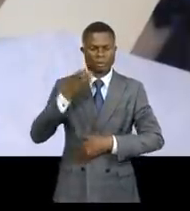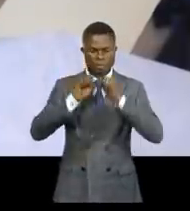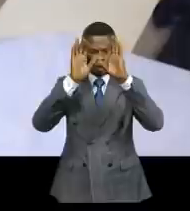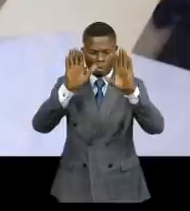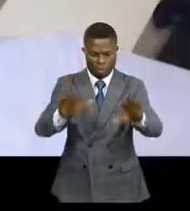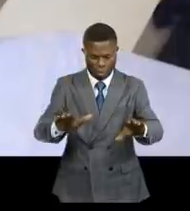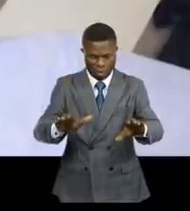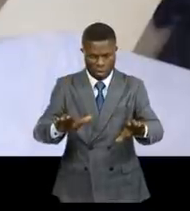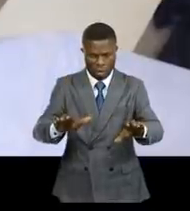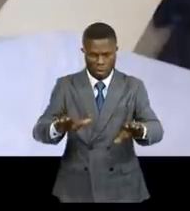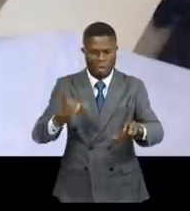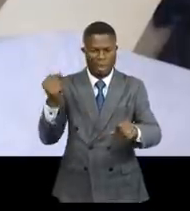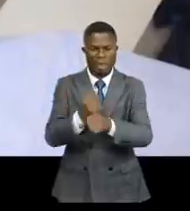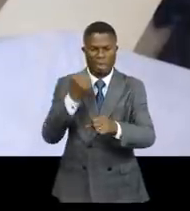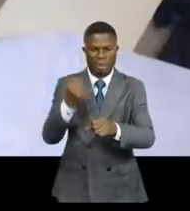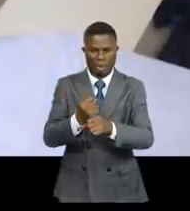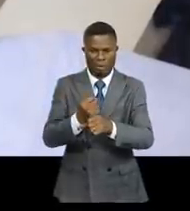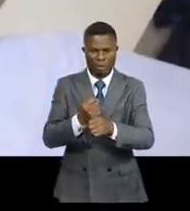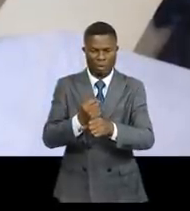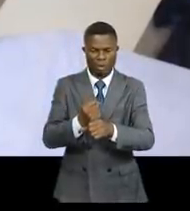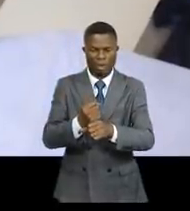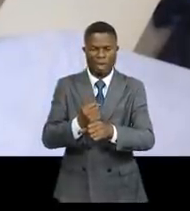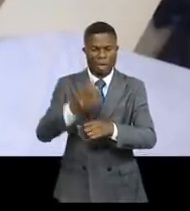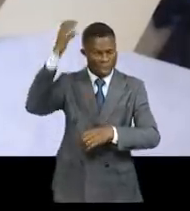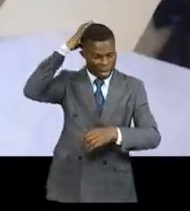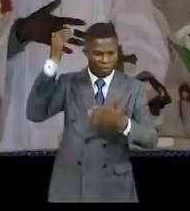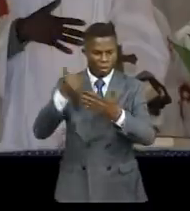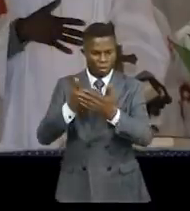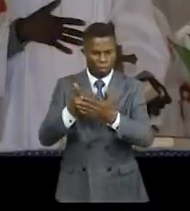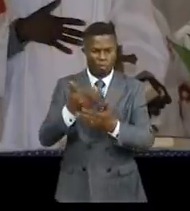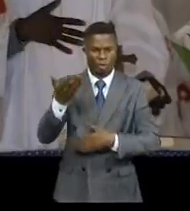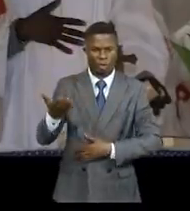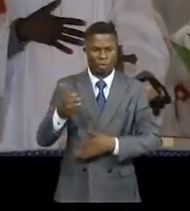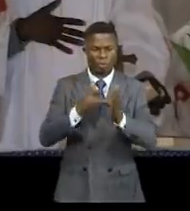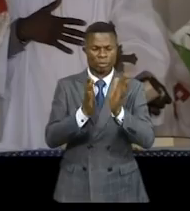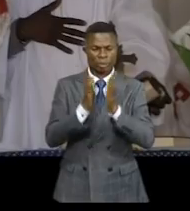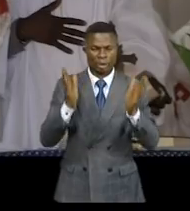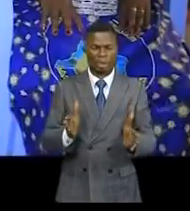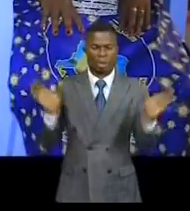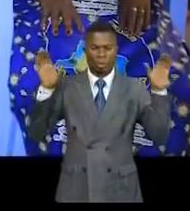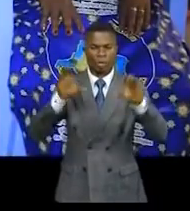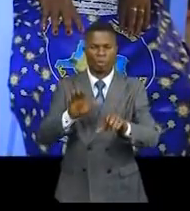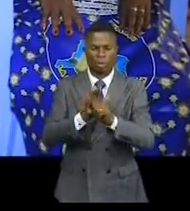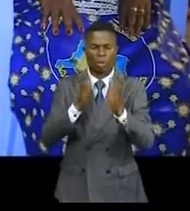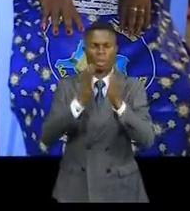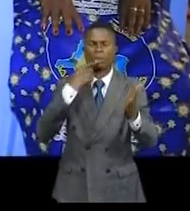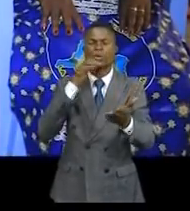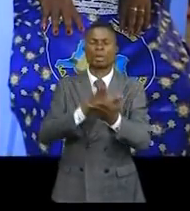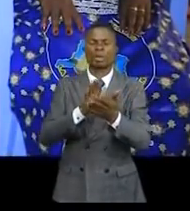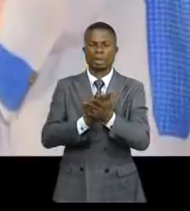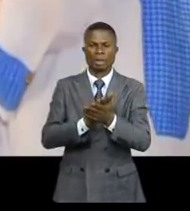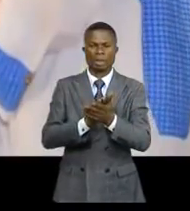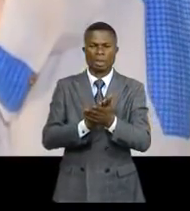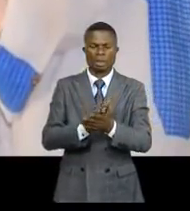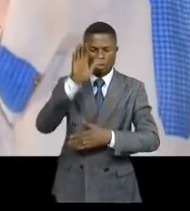bénisse l'apostolat du nouvel évêque. Les chrétiens qui sont venus nombrés à cette messe d'action de grâce de